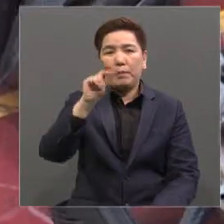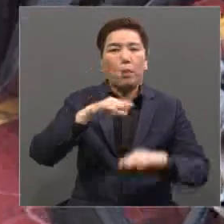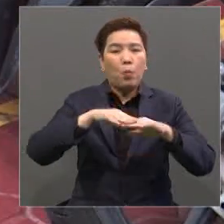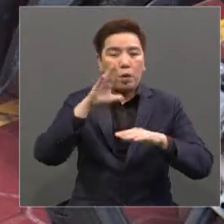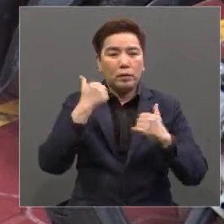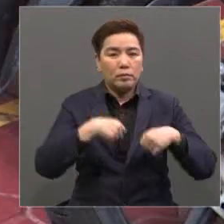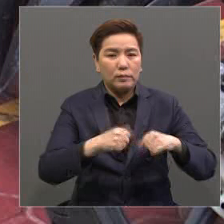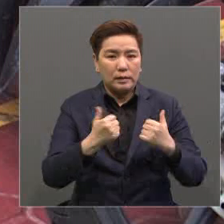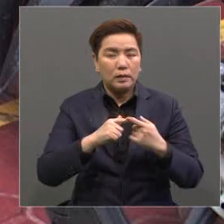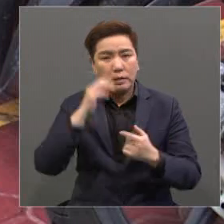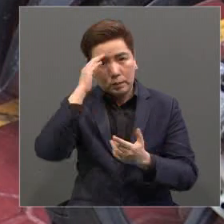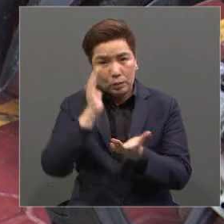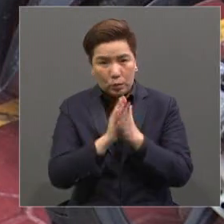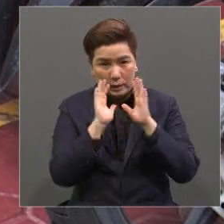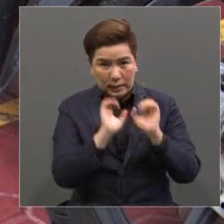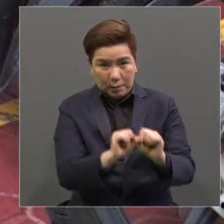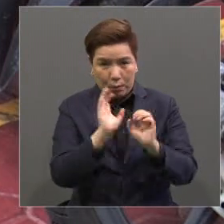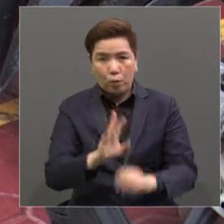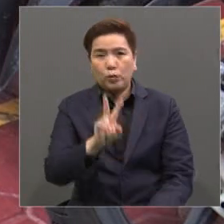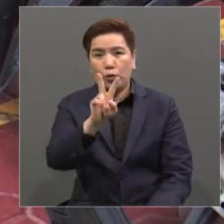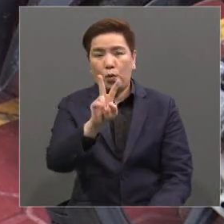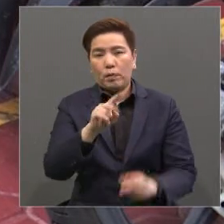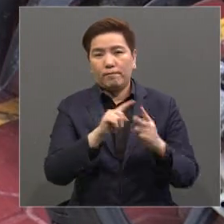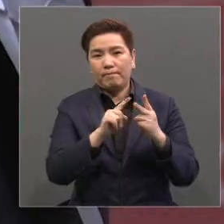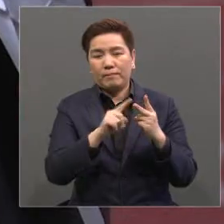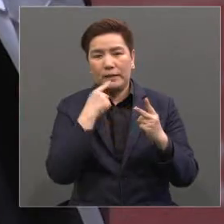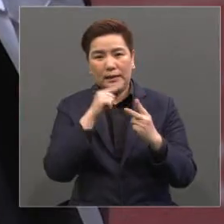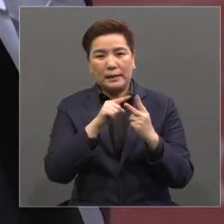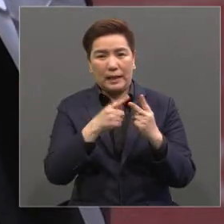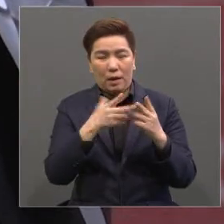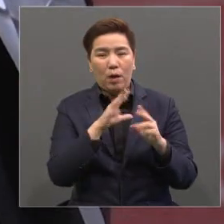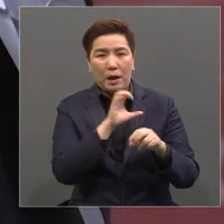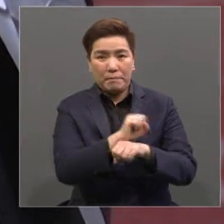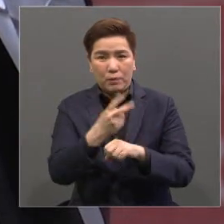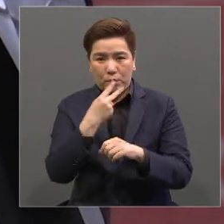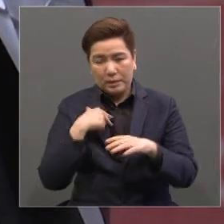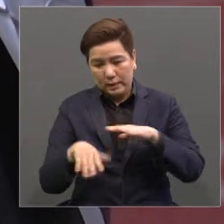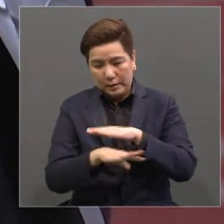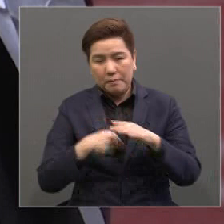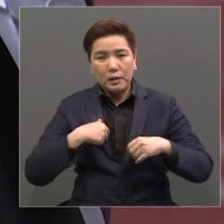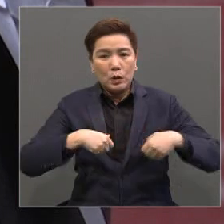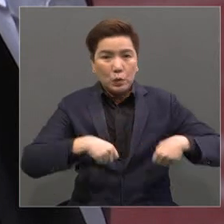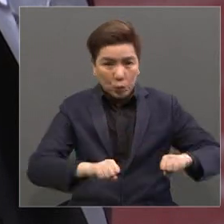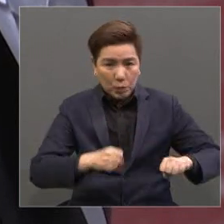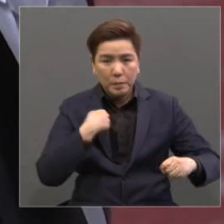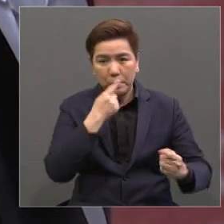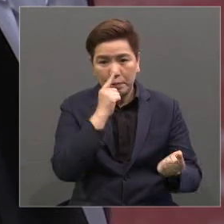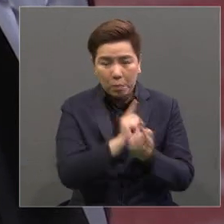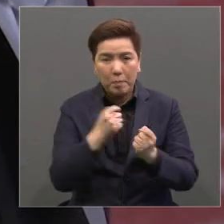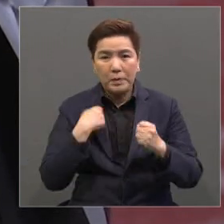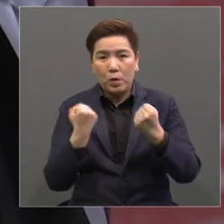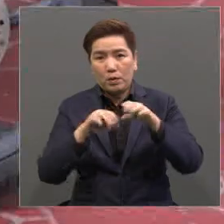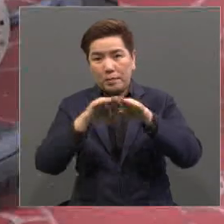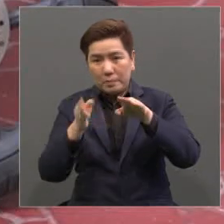คันค่ะตำรวจจับผู้ต้องหาได้แล้ว 2คนก็คือนายอภินัยนายณัฐกฤตนะคะพร้อมของกลางมีทั้งรถจักรยานยนต์รถ